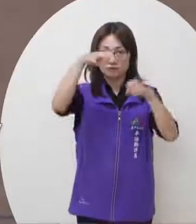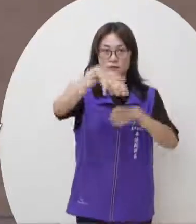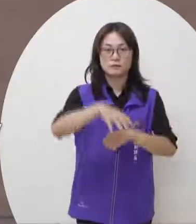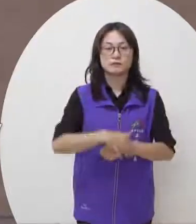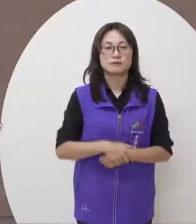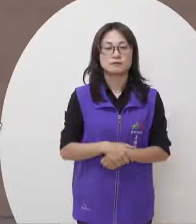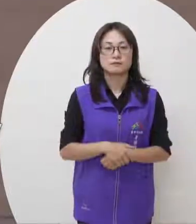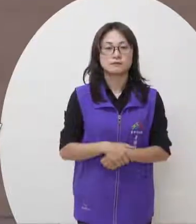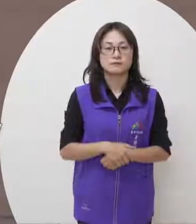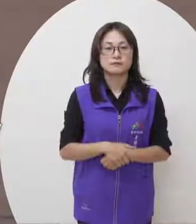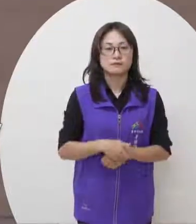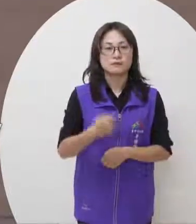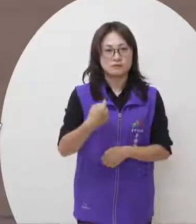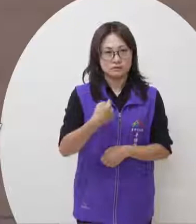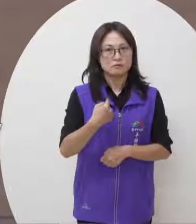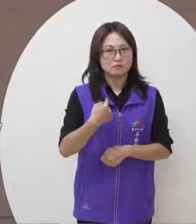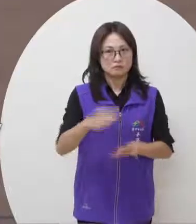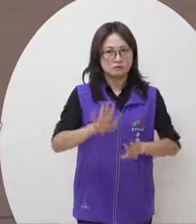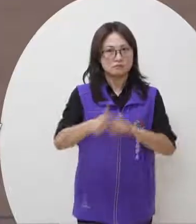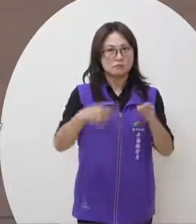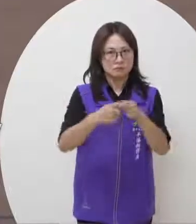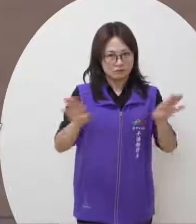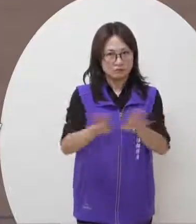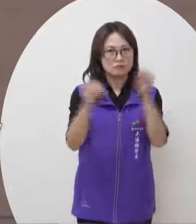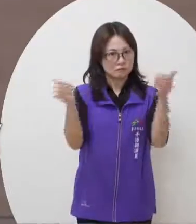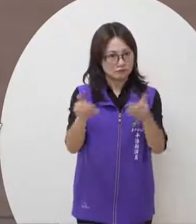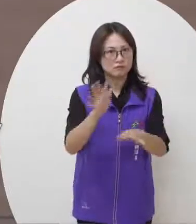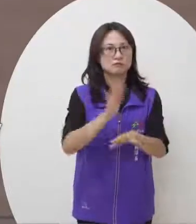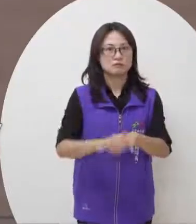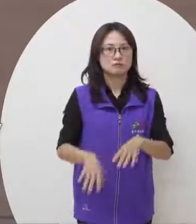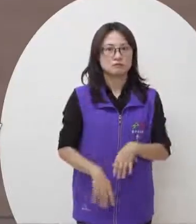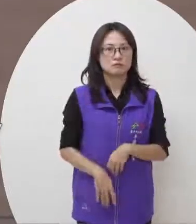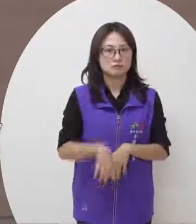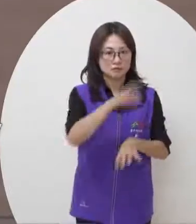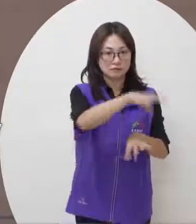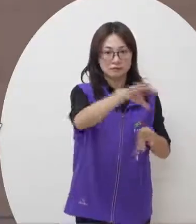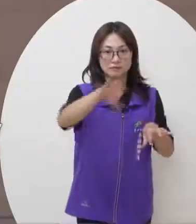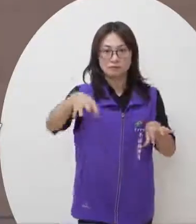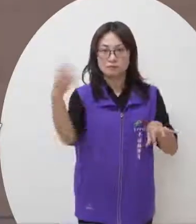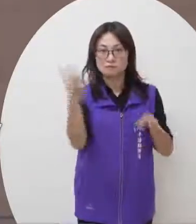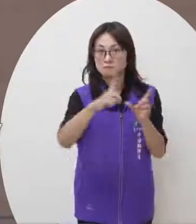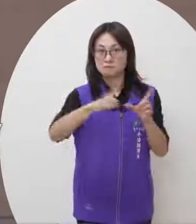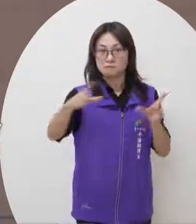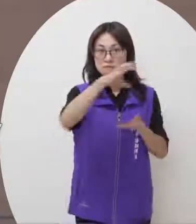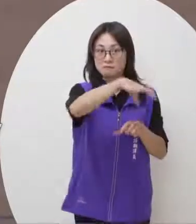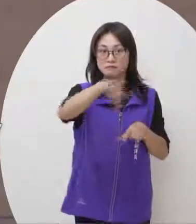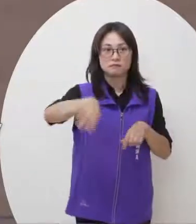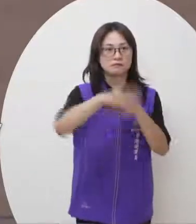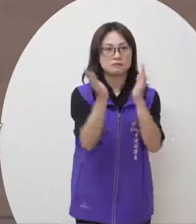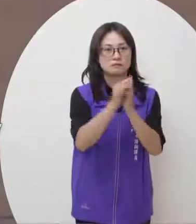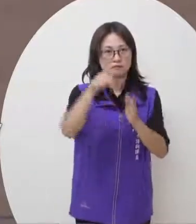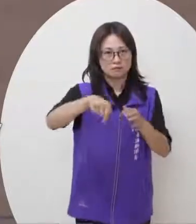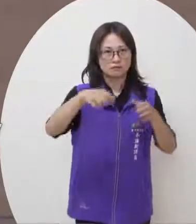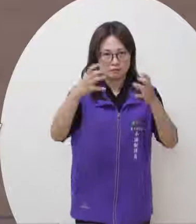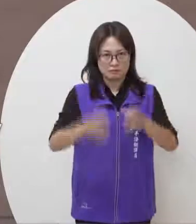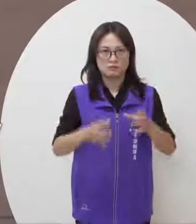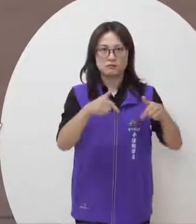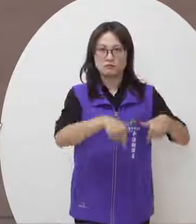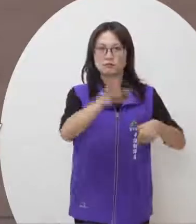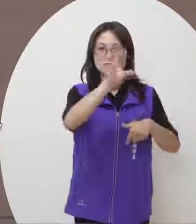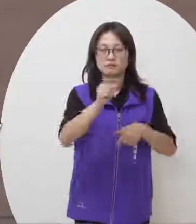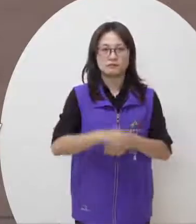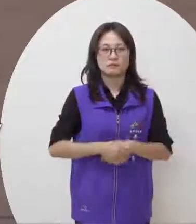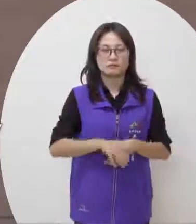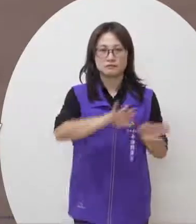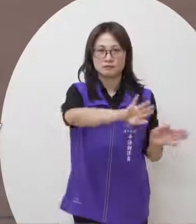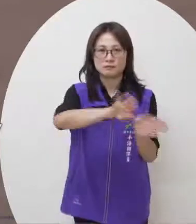这几任内也会开工，三大场馆通通在西屯哈，也会在西屯哈。那另外呢，我们的捷运